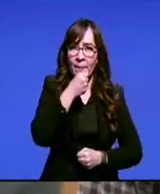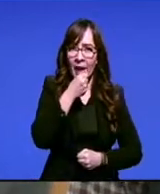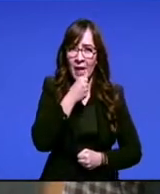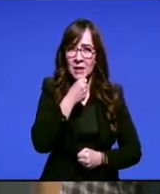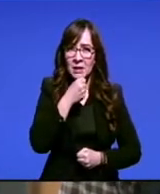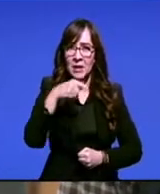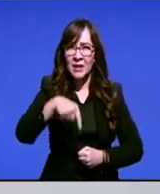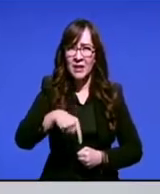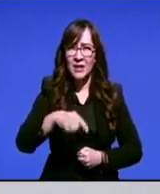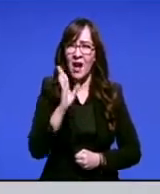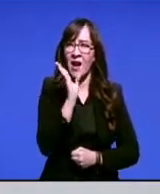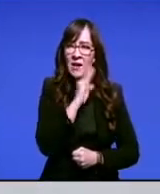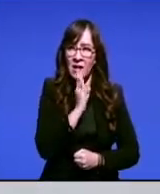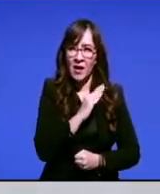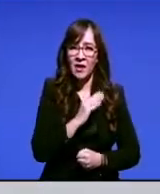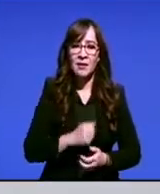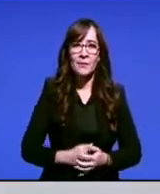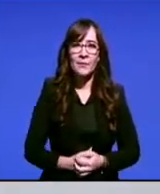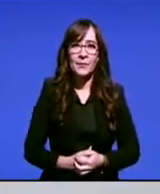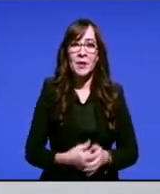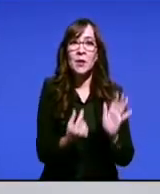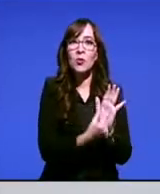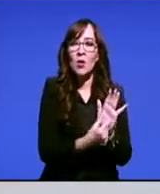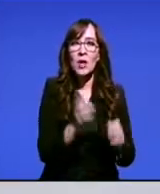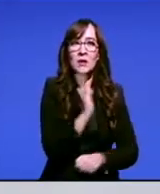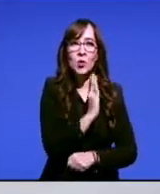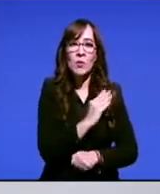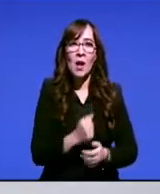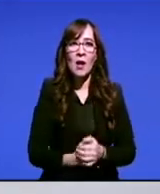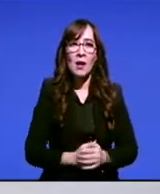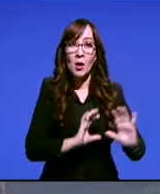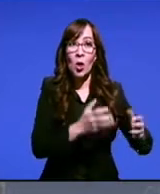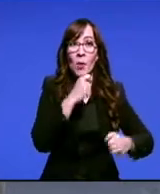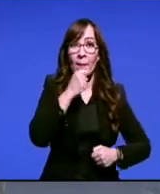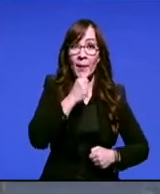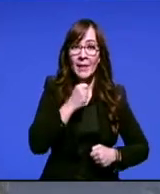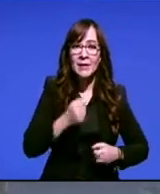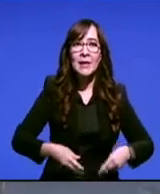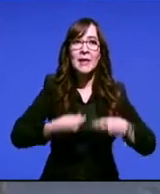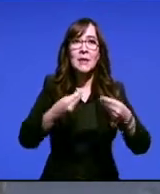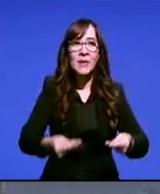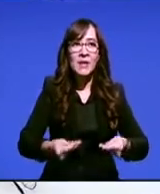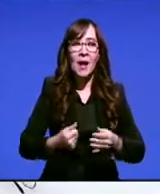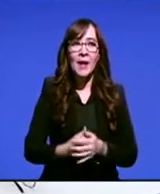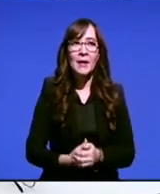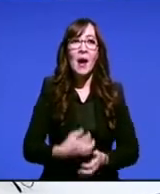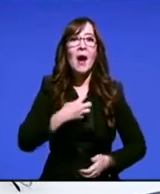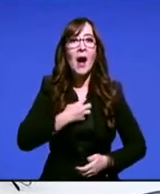ini menjadi aneh juga gitu. Di undang-undang sebelumnya, pers diberikan kewenangan merumuskan aturan dan mengatur dirinya sendiri